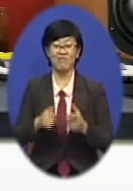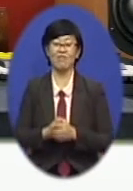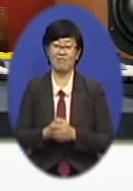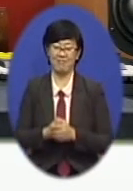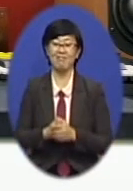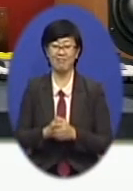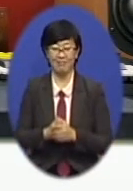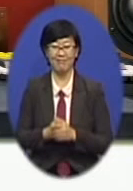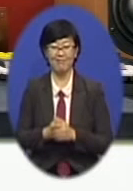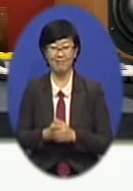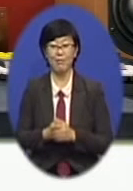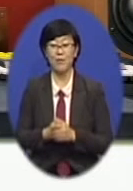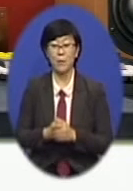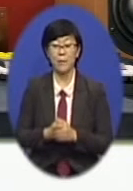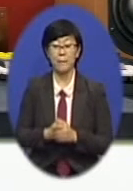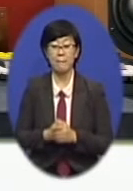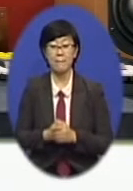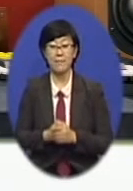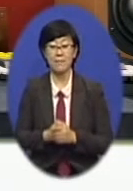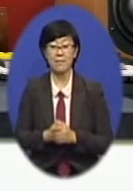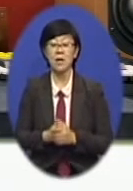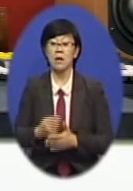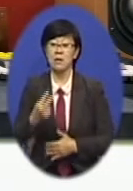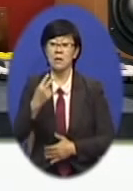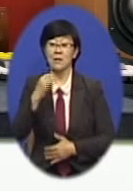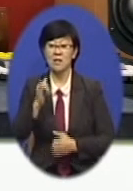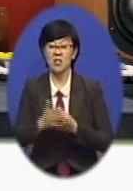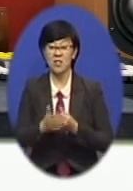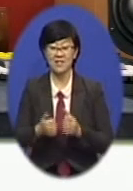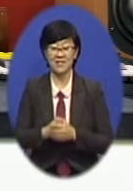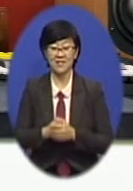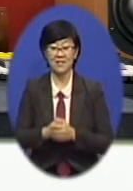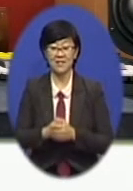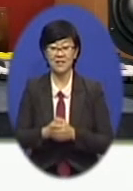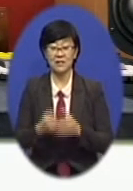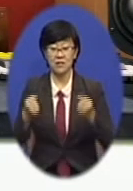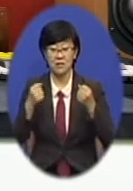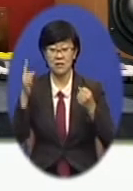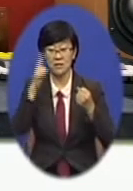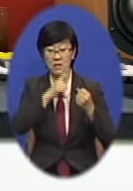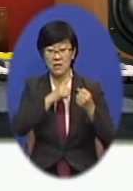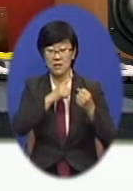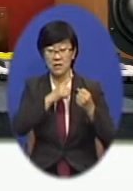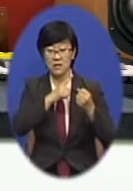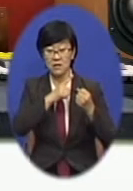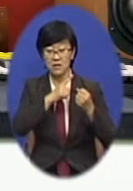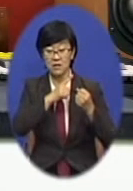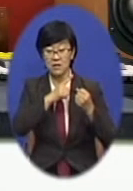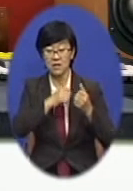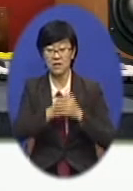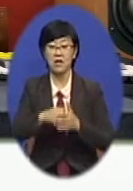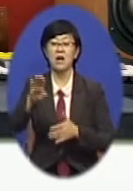아, 예. 근데 어머니 제가 지금 예. 좀 숨이 차네요. 왜요, 왜요, 왜요? 뭐 어디 건강이 안 좋으신 데 있으세요? 예, 제가 저걸